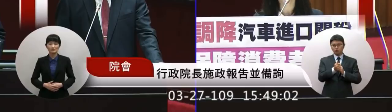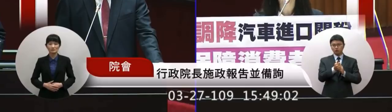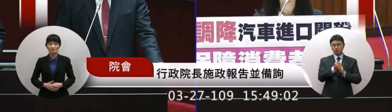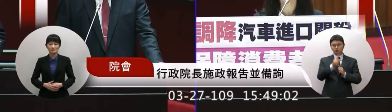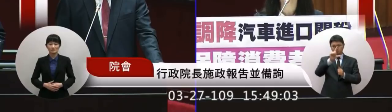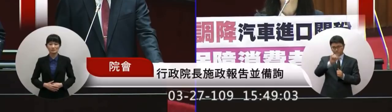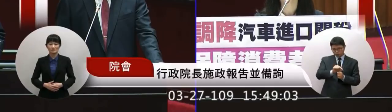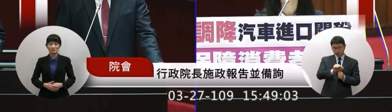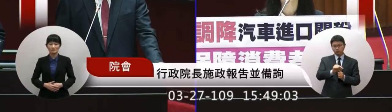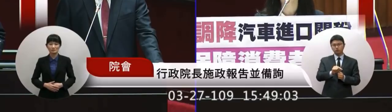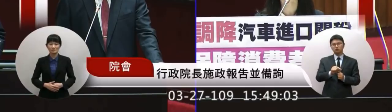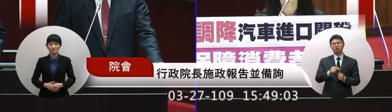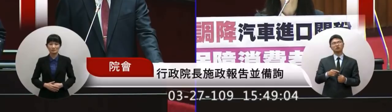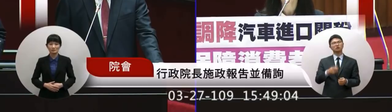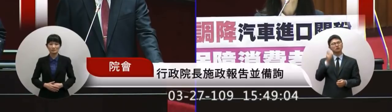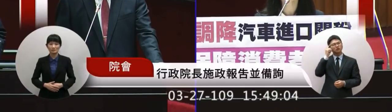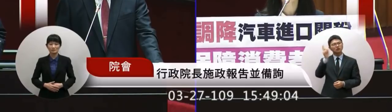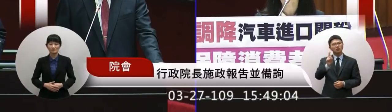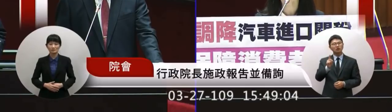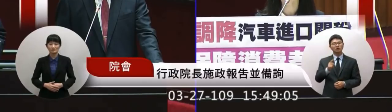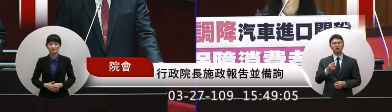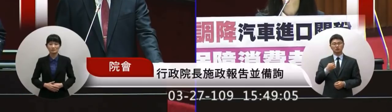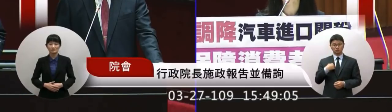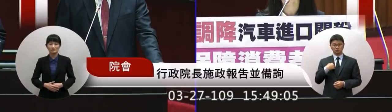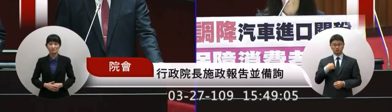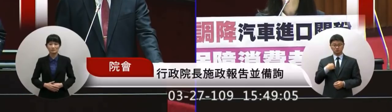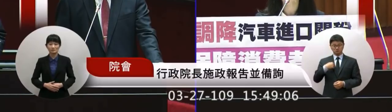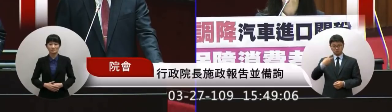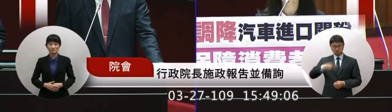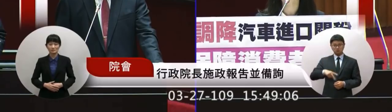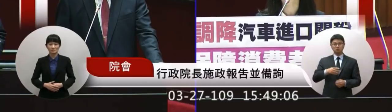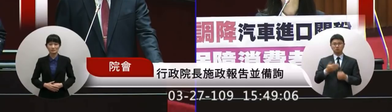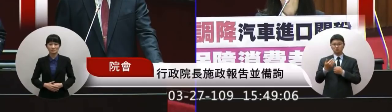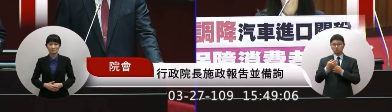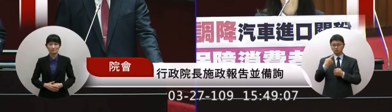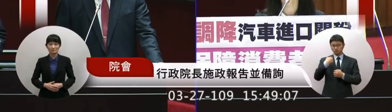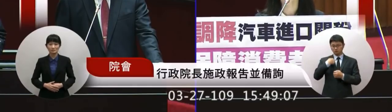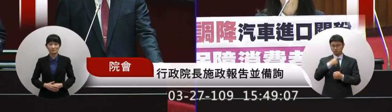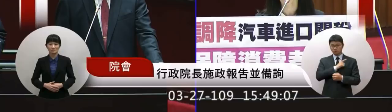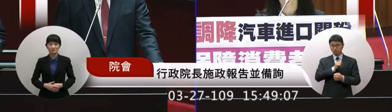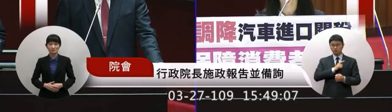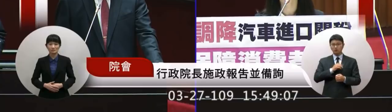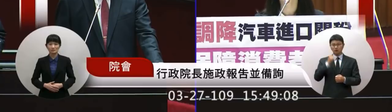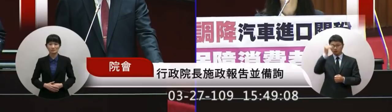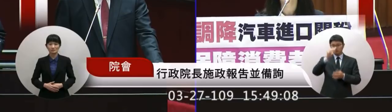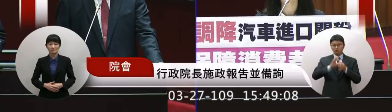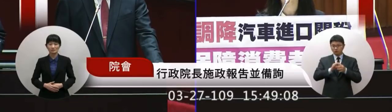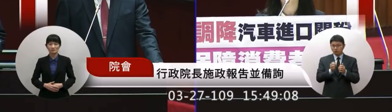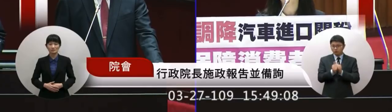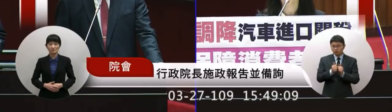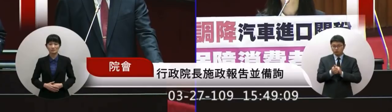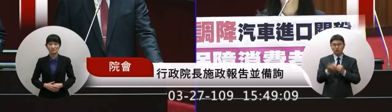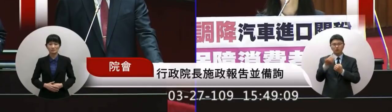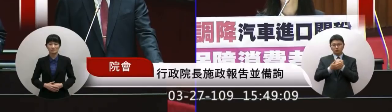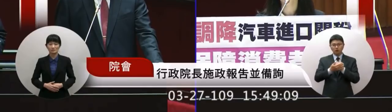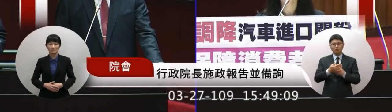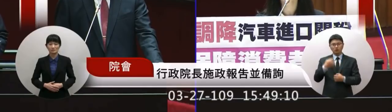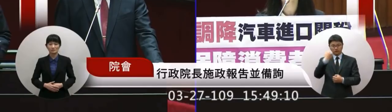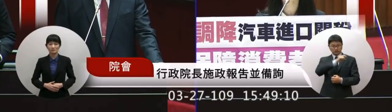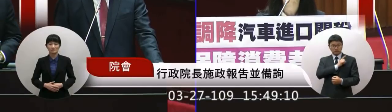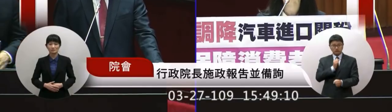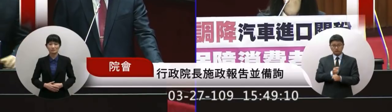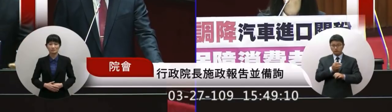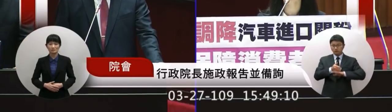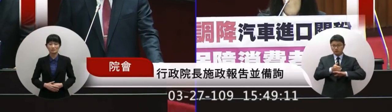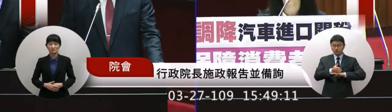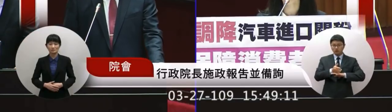低。那在这种情况之下，是不是还有必要再用我们的高关税来保护这些国产车呢？